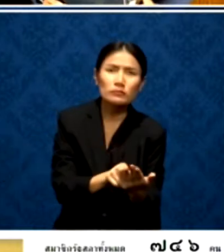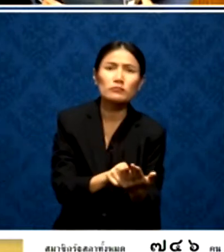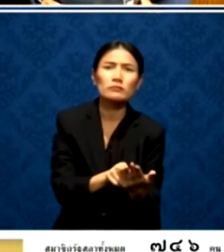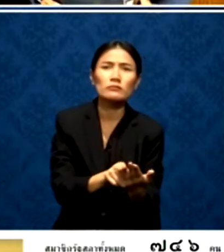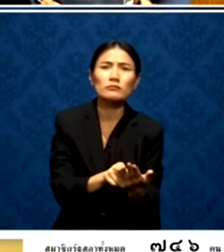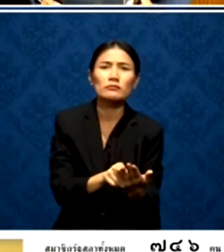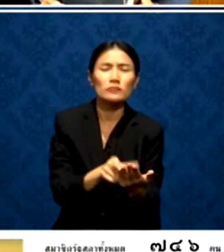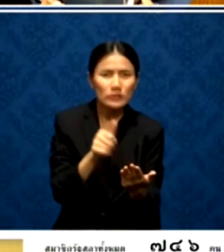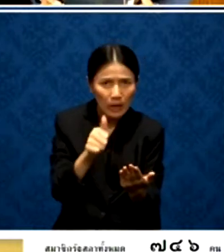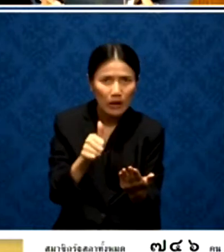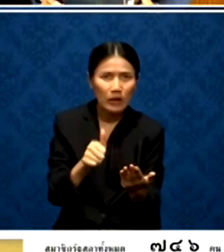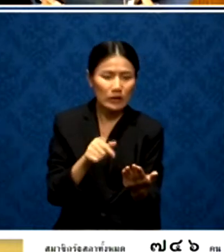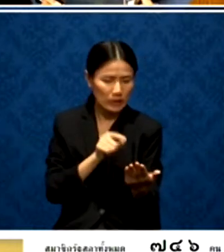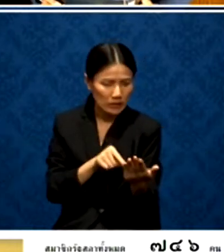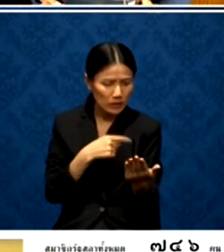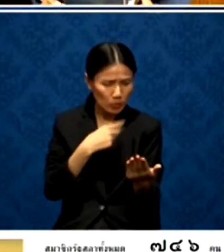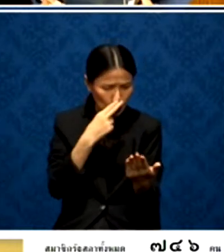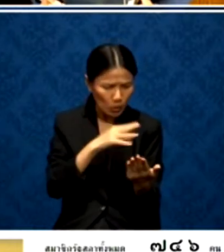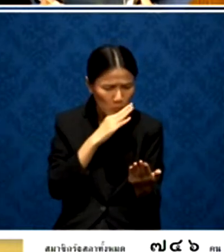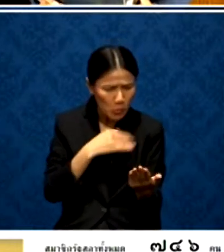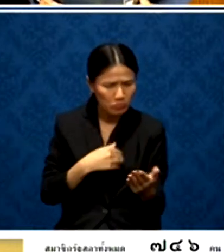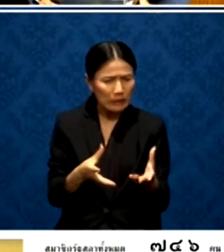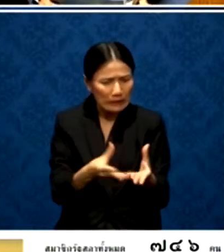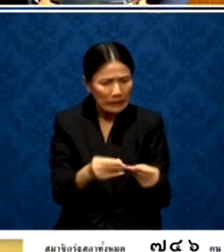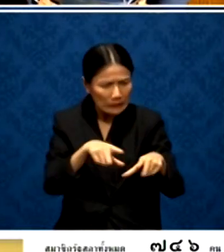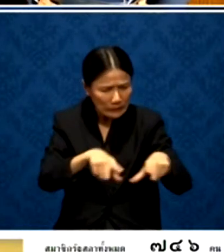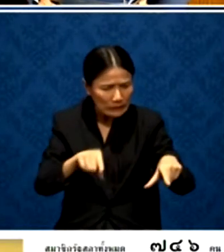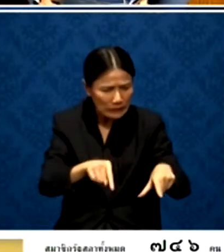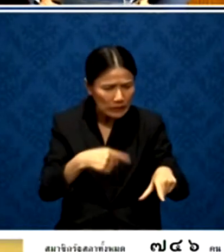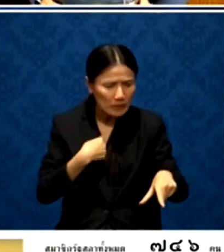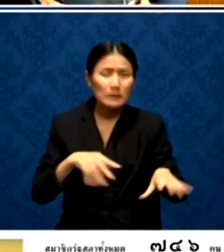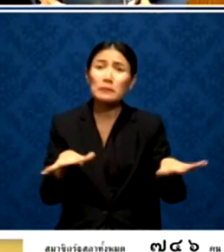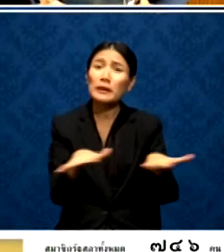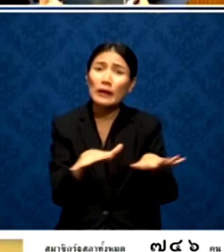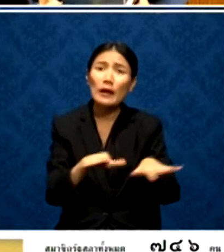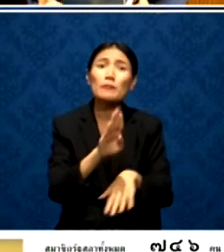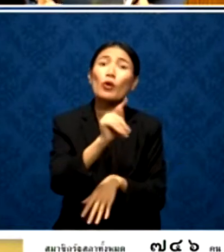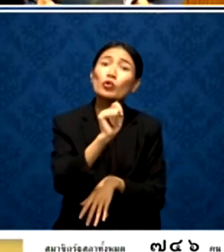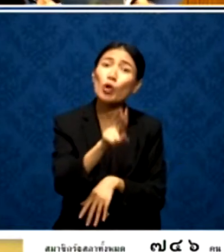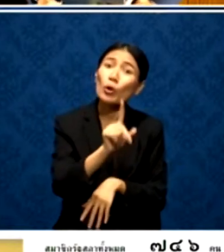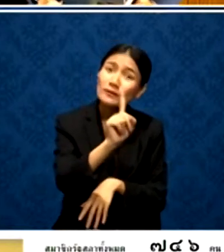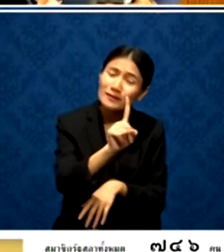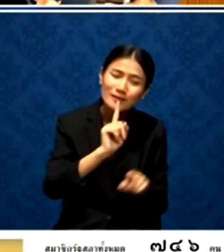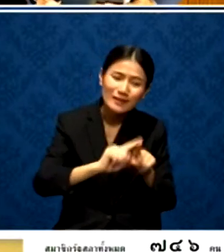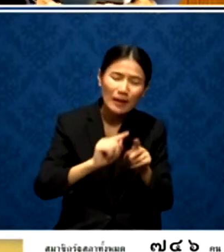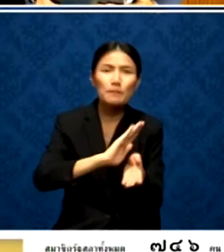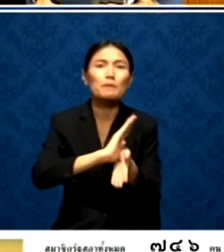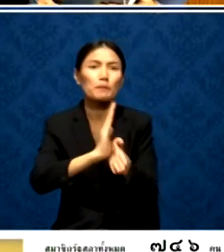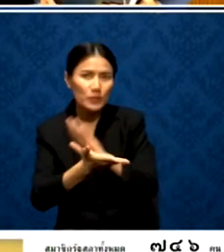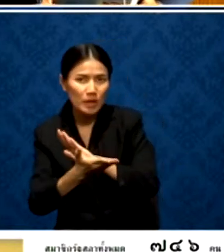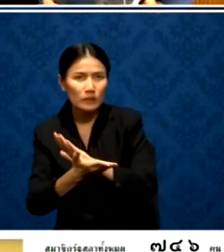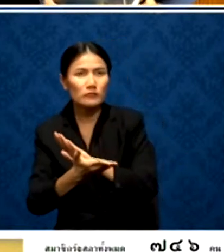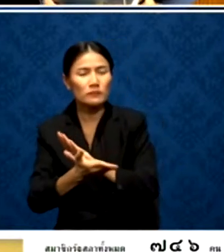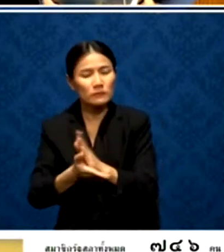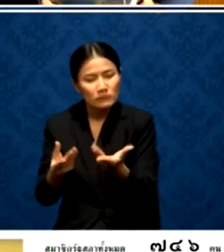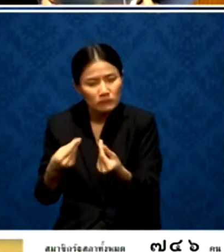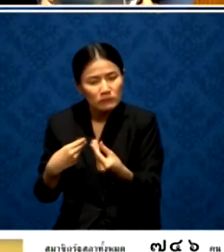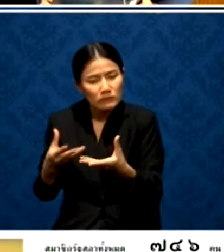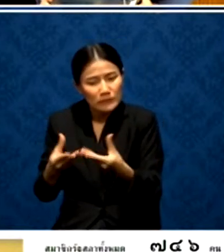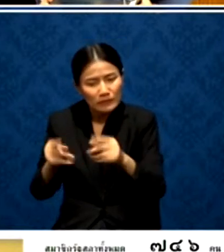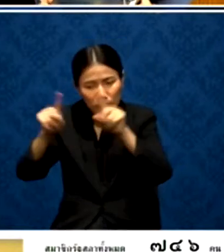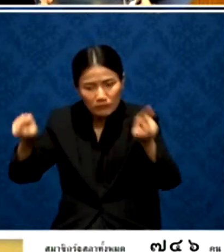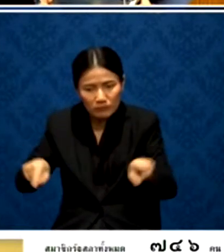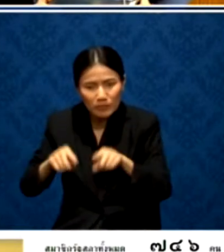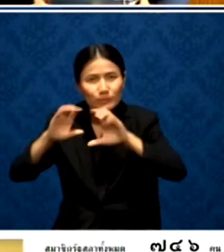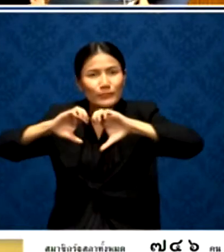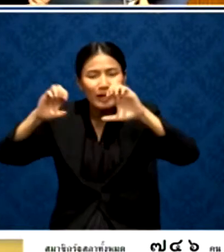ชน์ให้เป็นโฉนดเพื่อให้สามารถนำไปต่อยอดให้เข้าถึงแหล่งทุนได้น